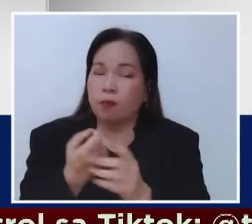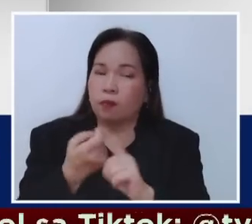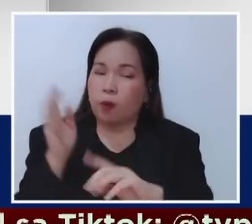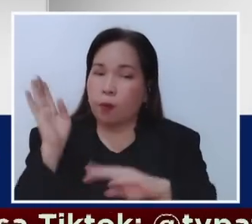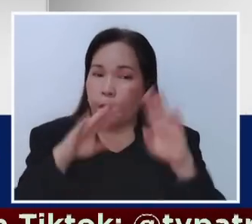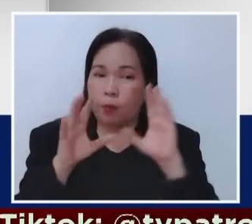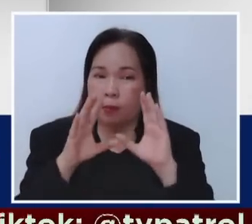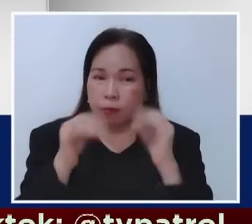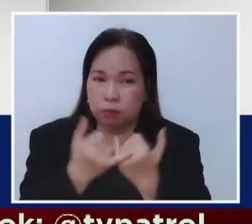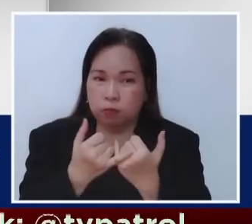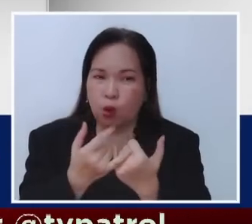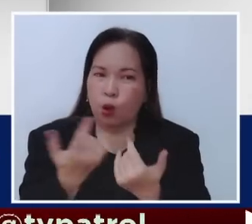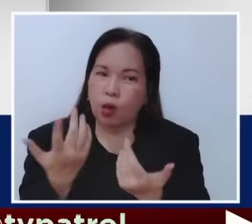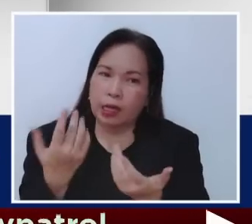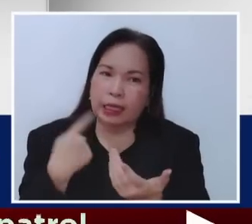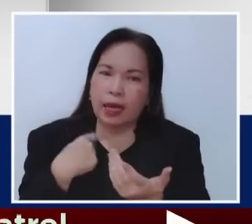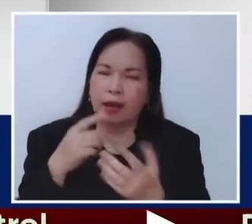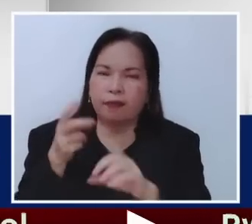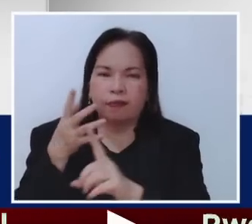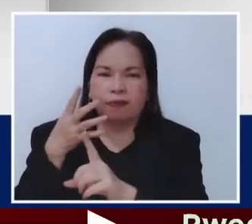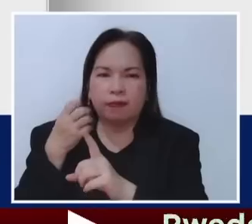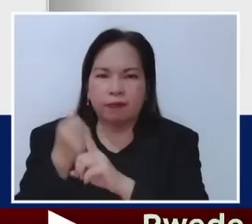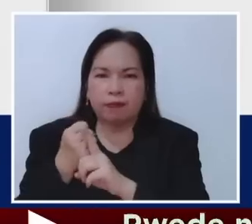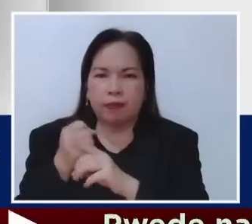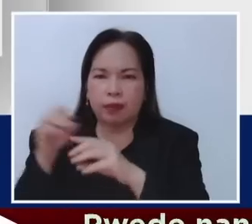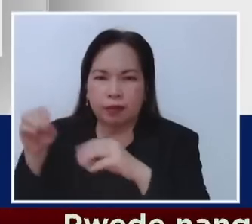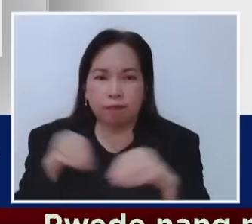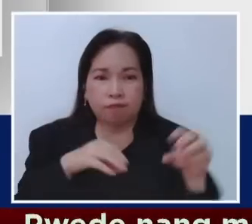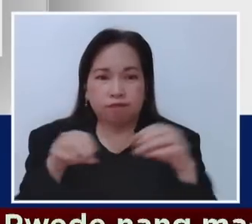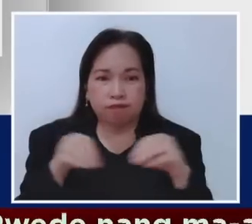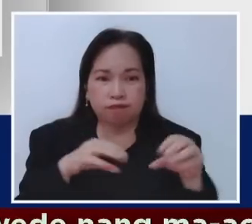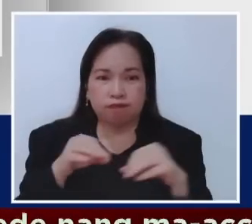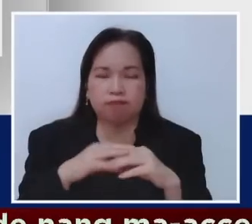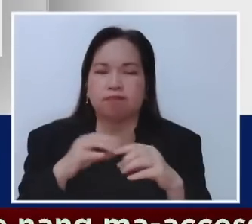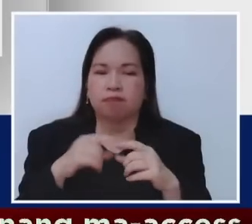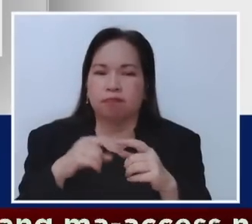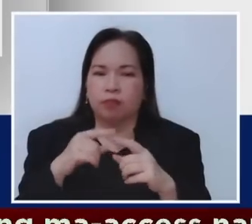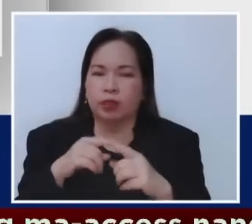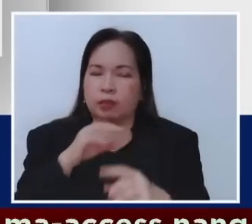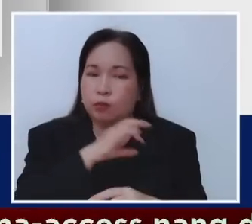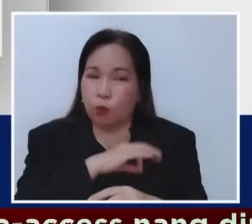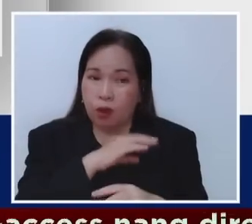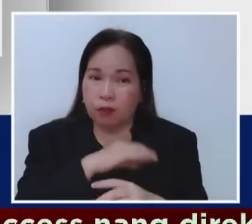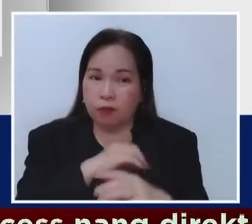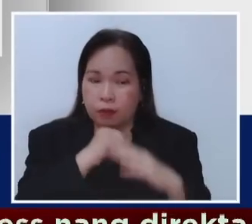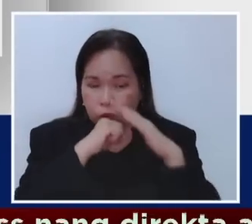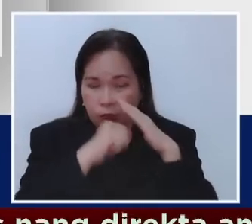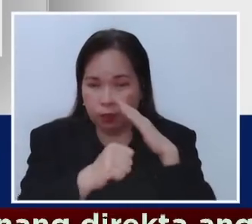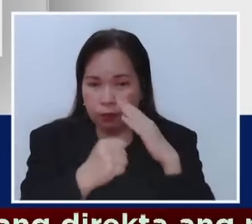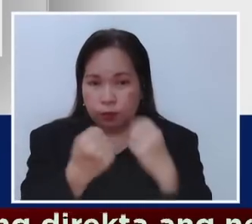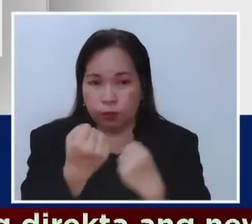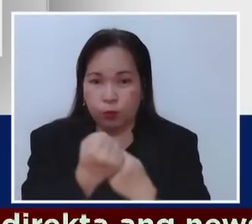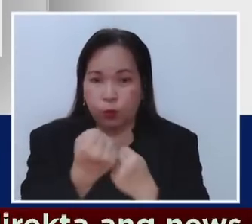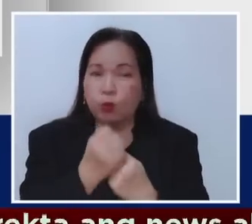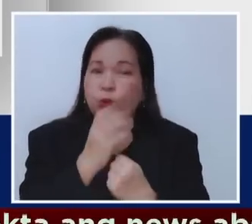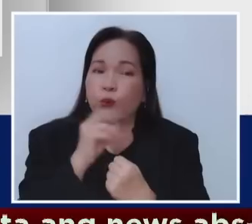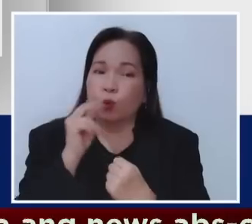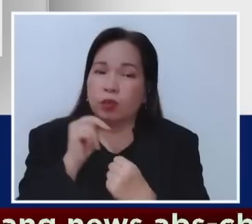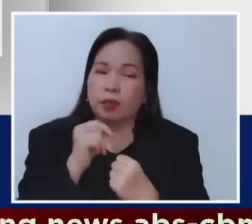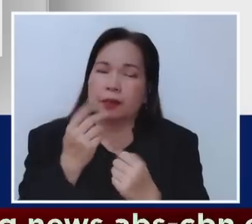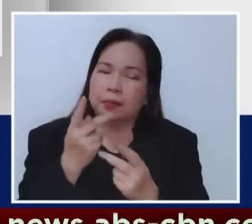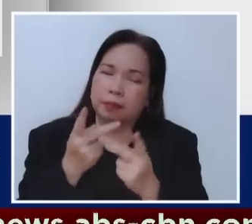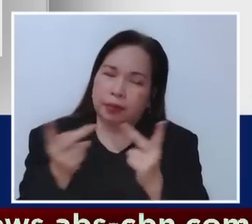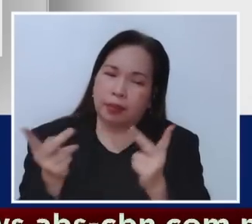o biktima ng illegal recruitment at human trafficking, welfare at shelter assistance sa mga nangangailangan ng rescue,